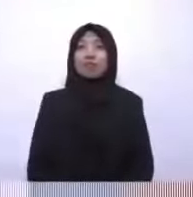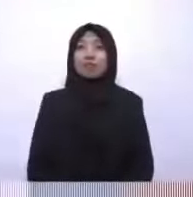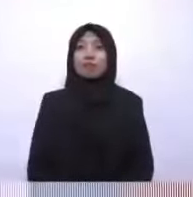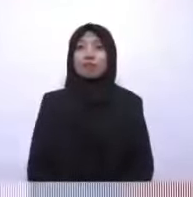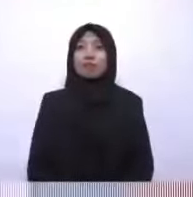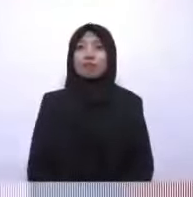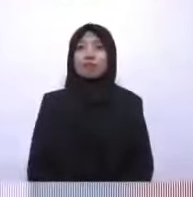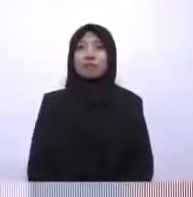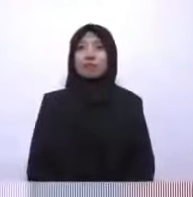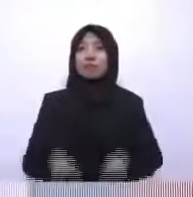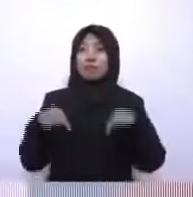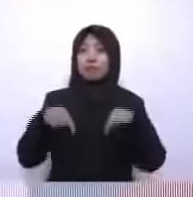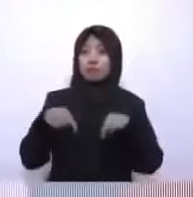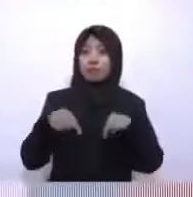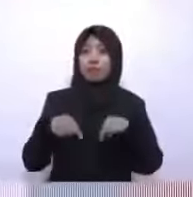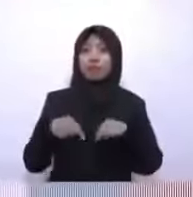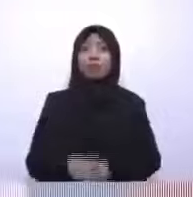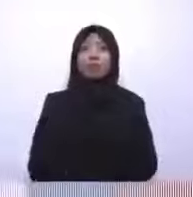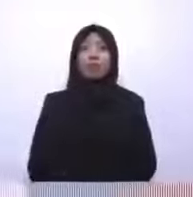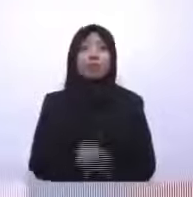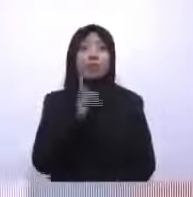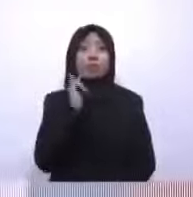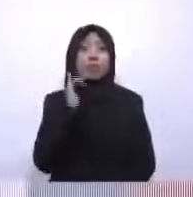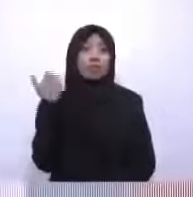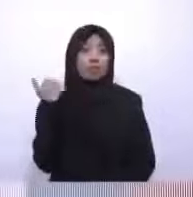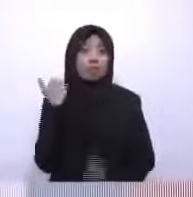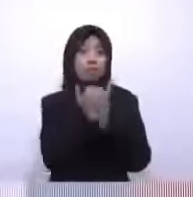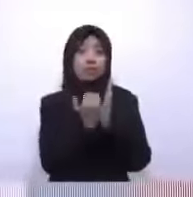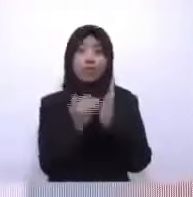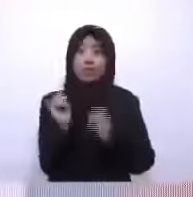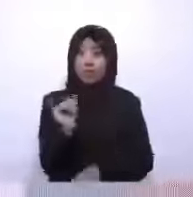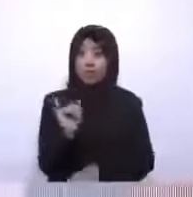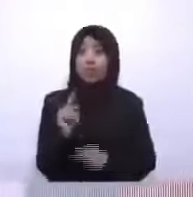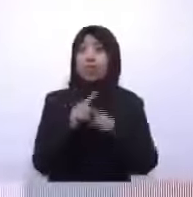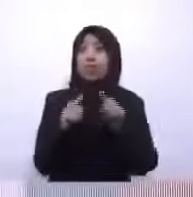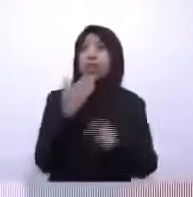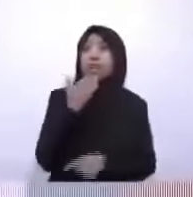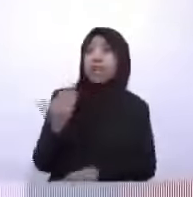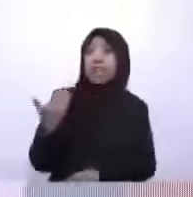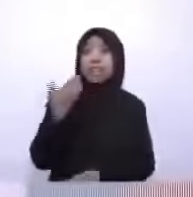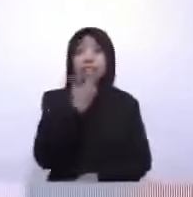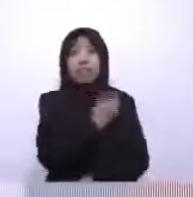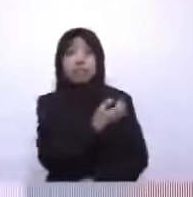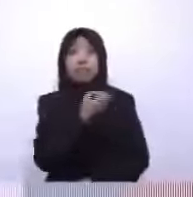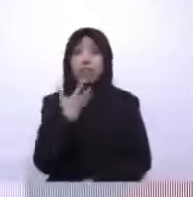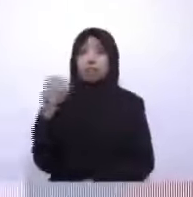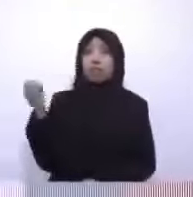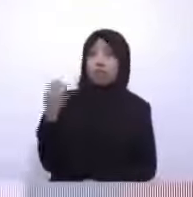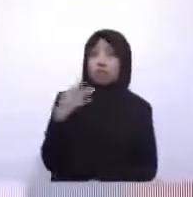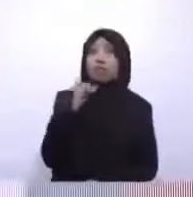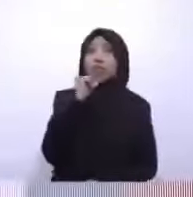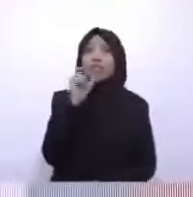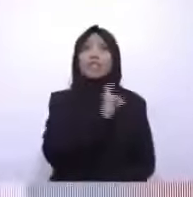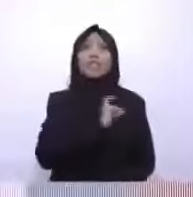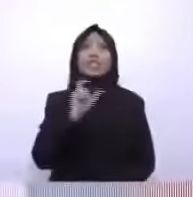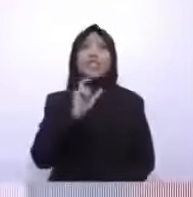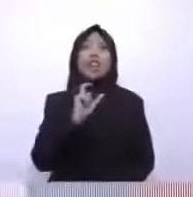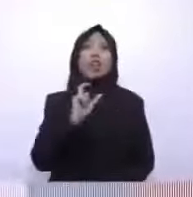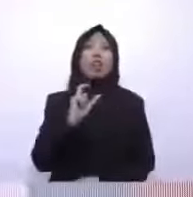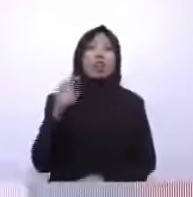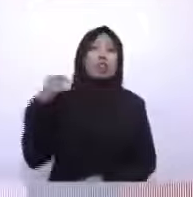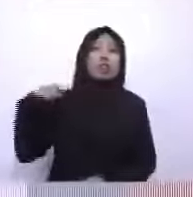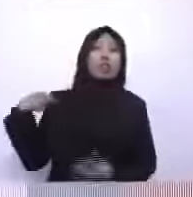Di sesi ini masih sama seperti di sesi sebelumnya, hanya saja yang akan bertanya dan menjawab adalah calon wakil gubernur. Ya,